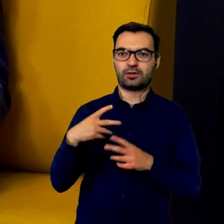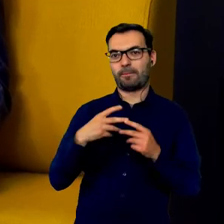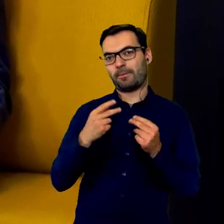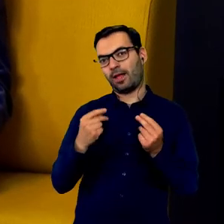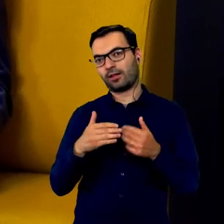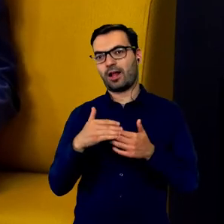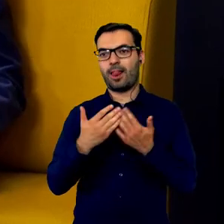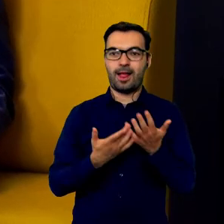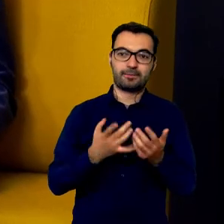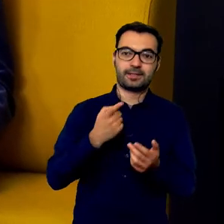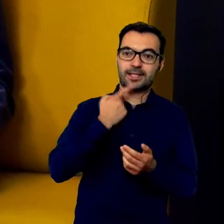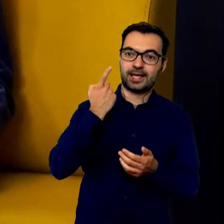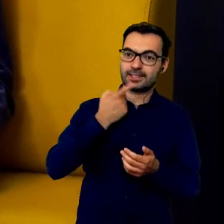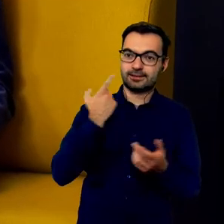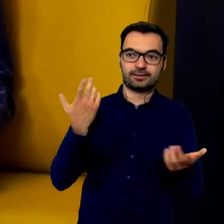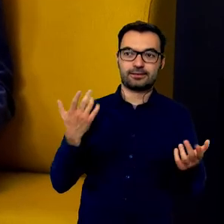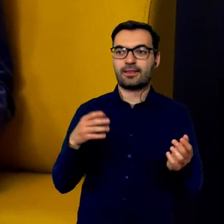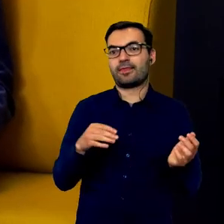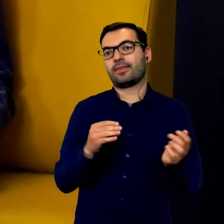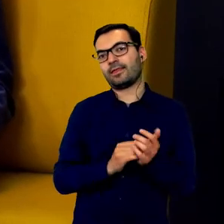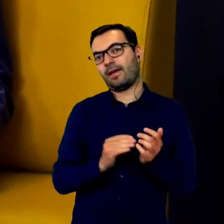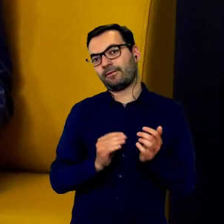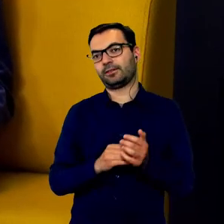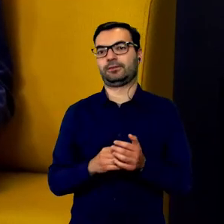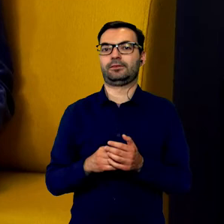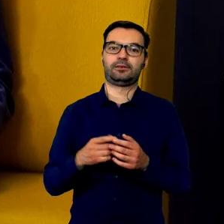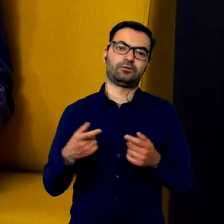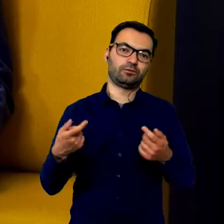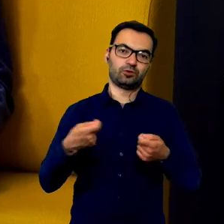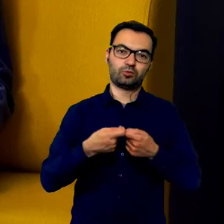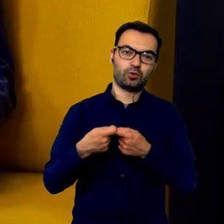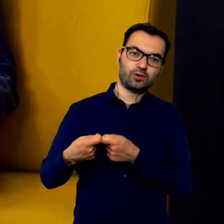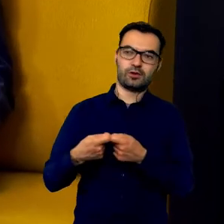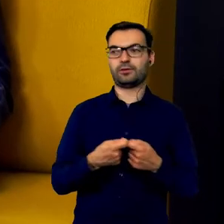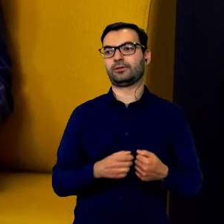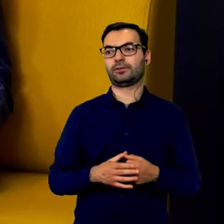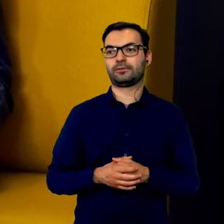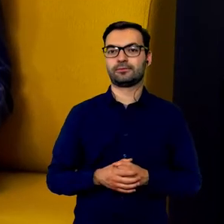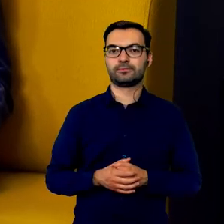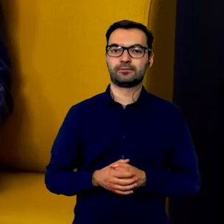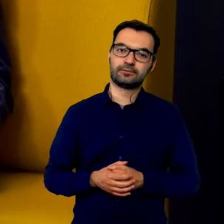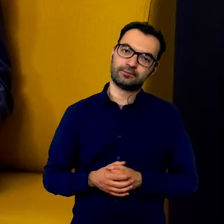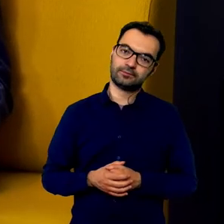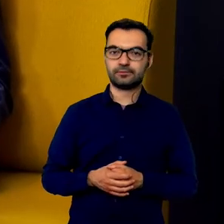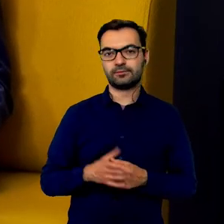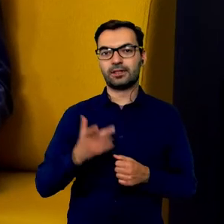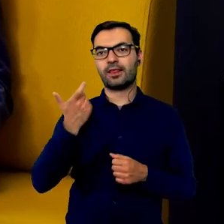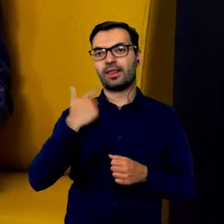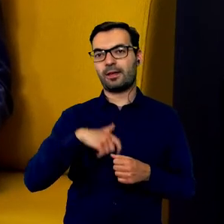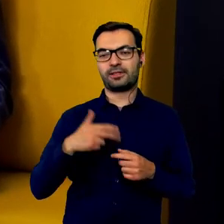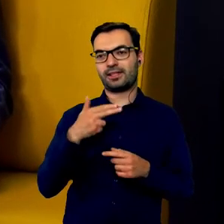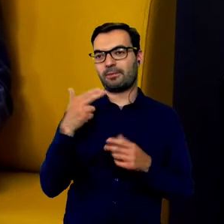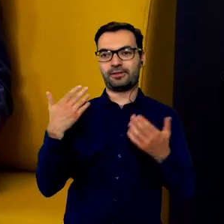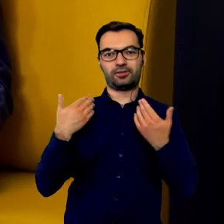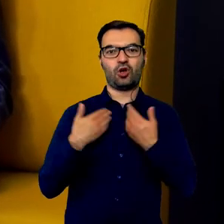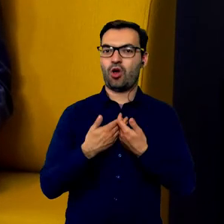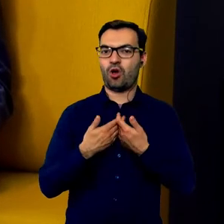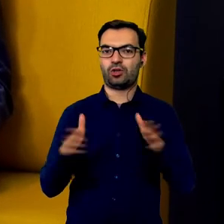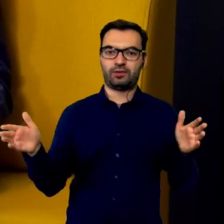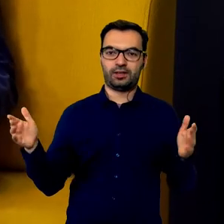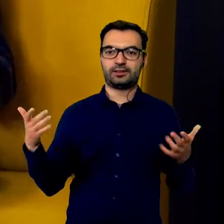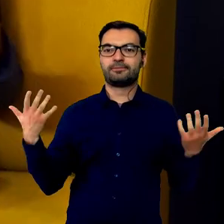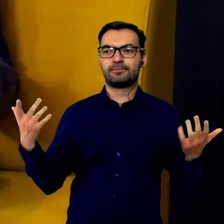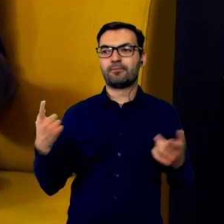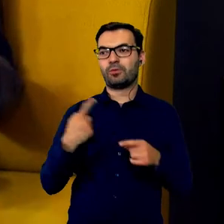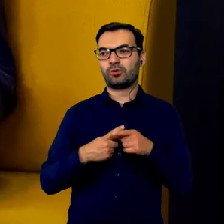pierogi, chleb, czy język, czy nawyki jakieś, czy wspólnota, czy... Dla mnie to jest bardzo otwarte i dlatego